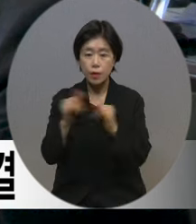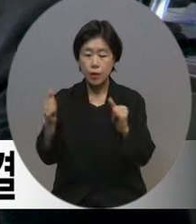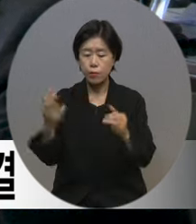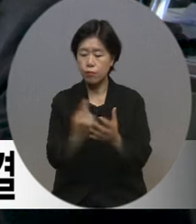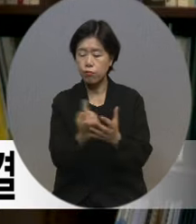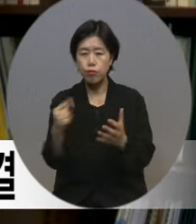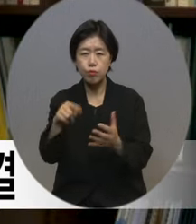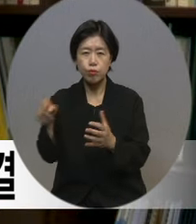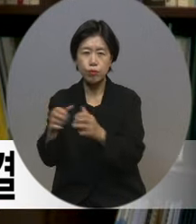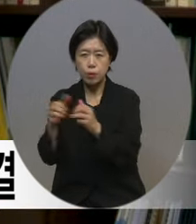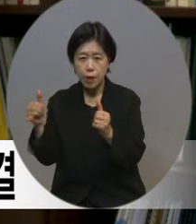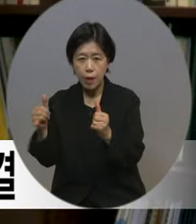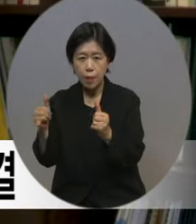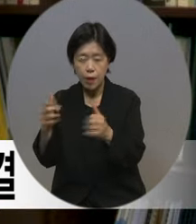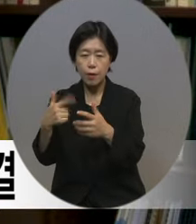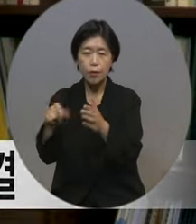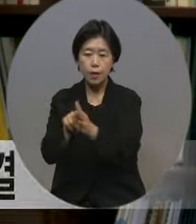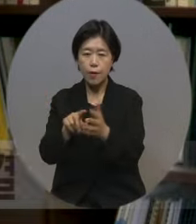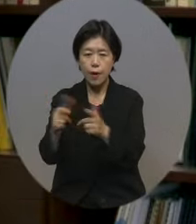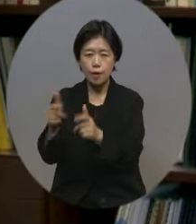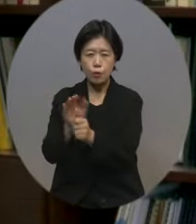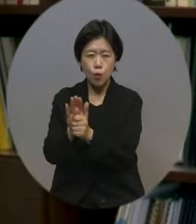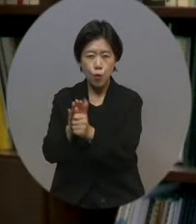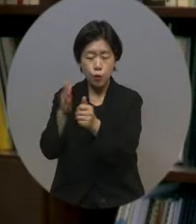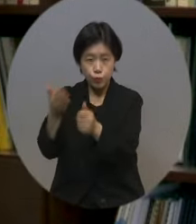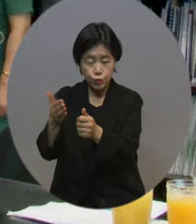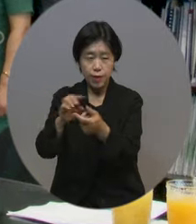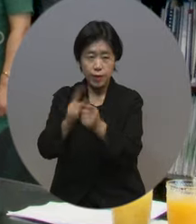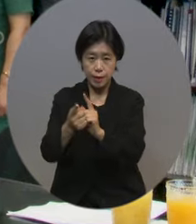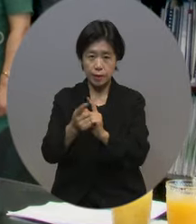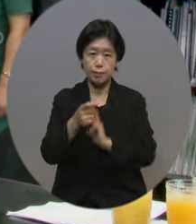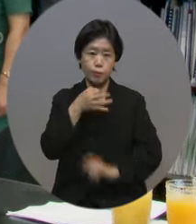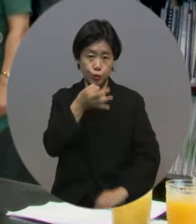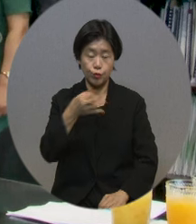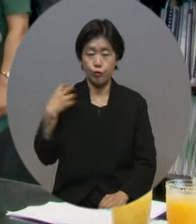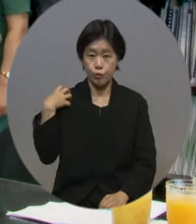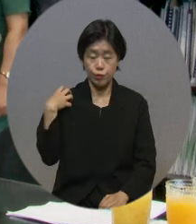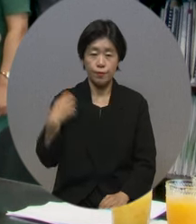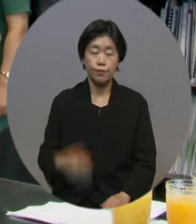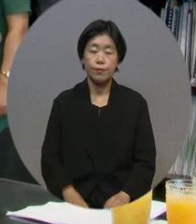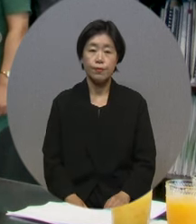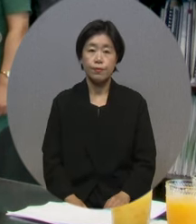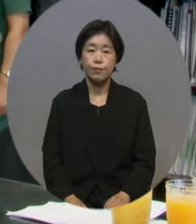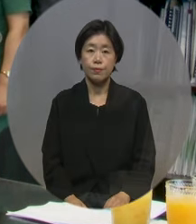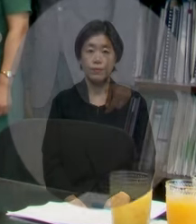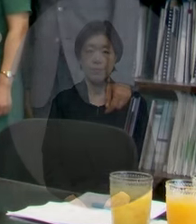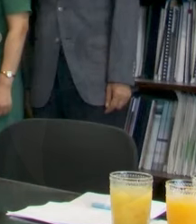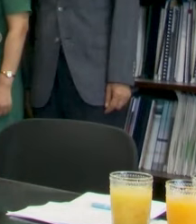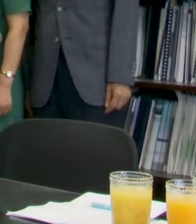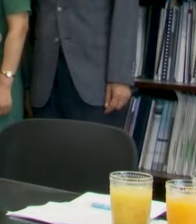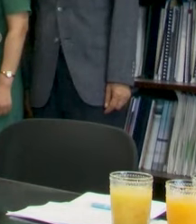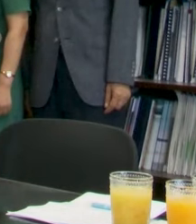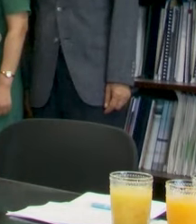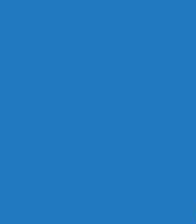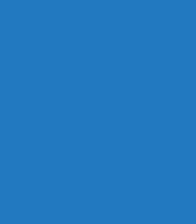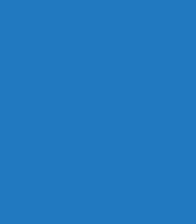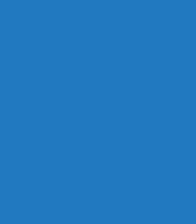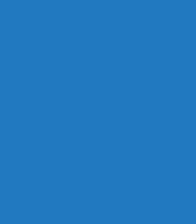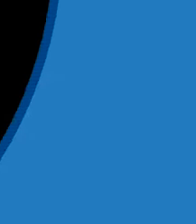신장과 더불어 이들의 목소리를 대변하기 위해 최선을 다하겠다고 밝혔습니다. 복지TV 정원방송 김영재입니다.